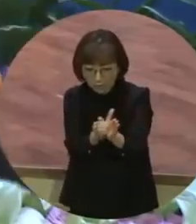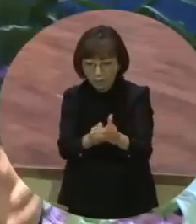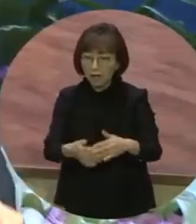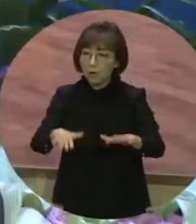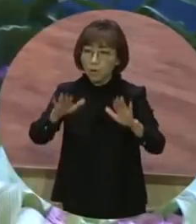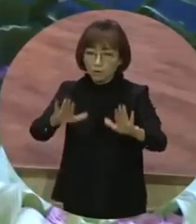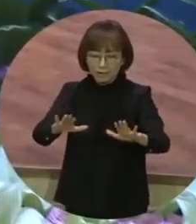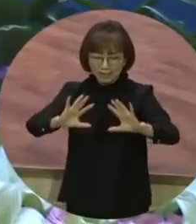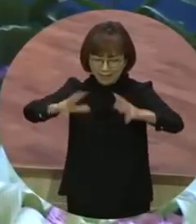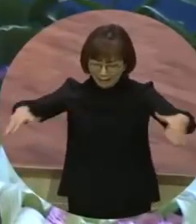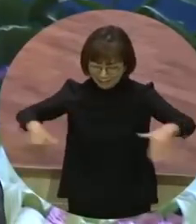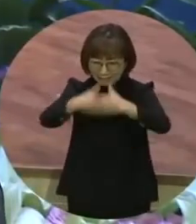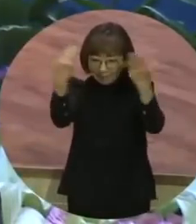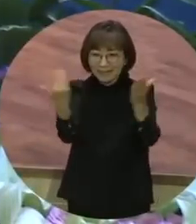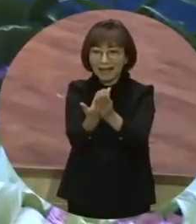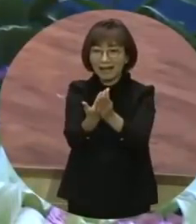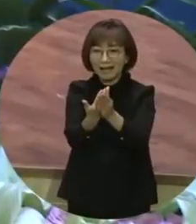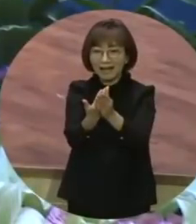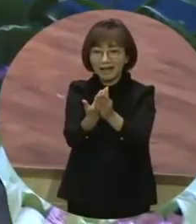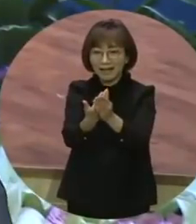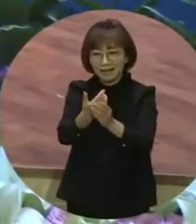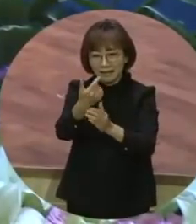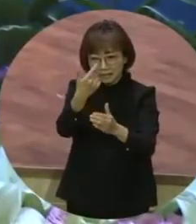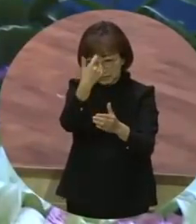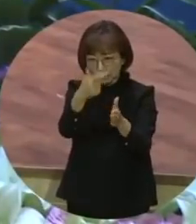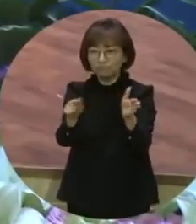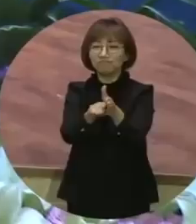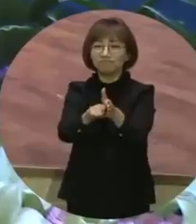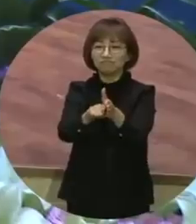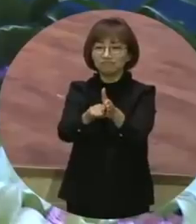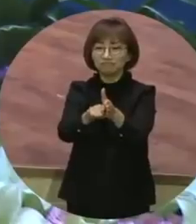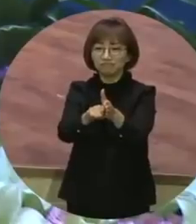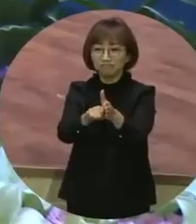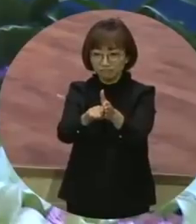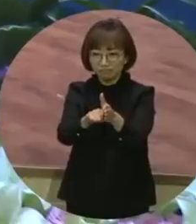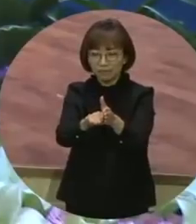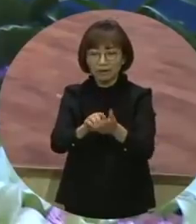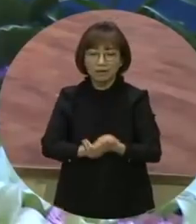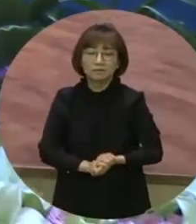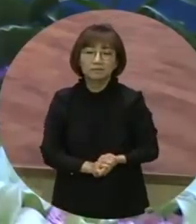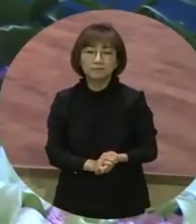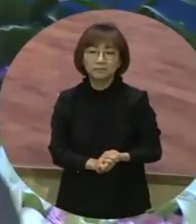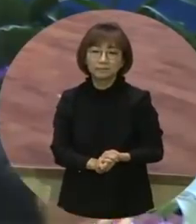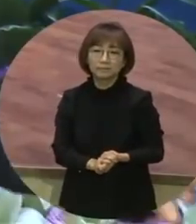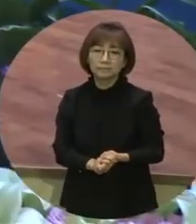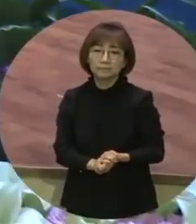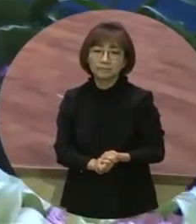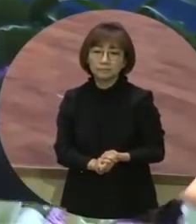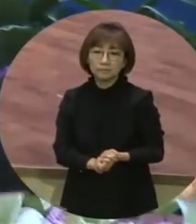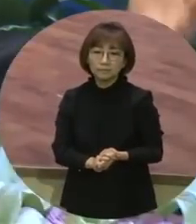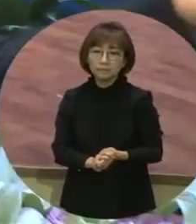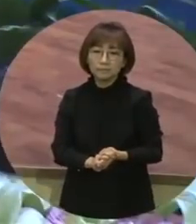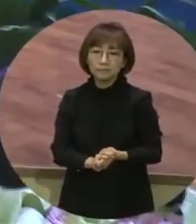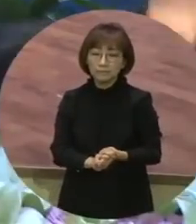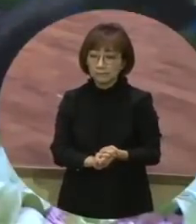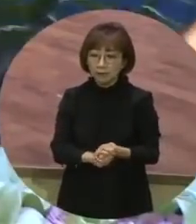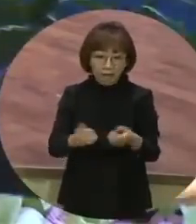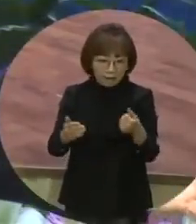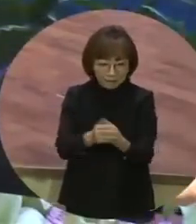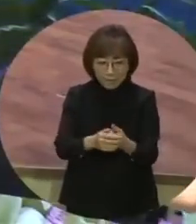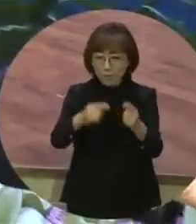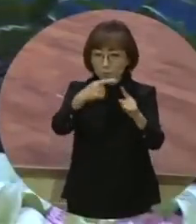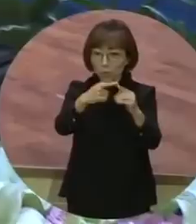국교를 만들어버려. 그러니 로마 황제가 세계 최고의 강대국 로마 황제 기독교를 선포하니까 막 교회가